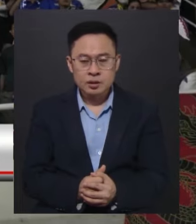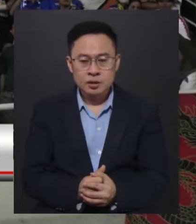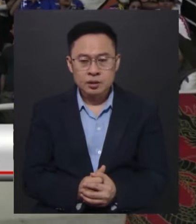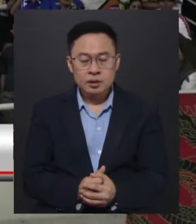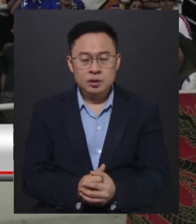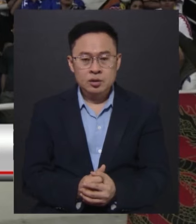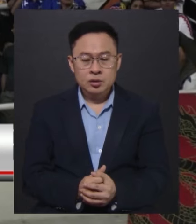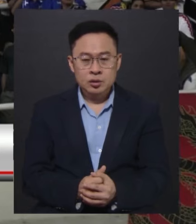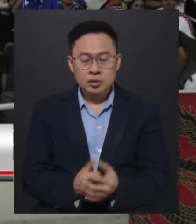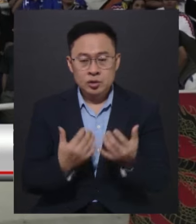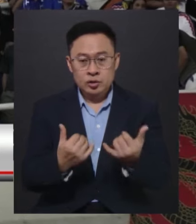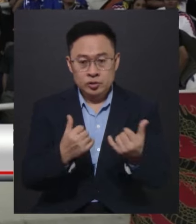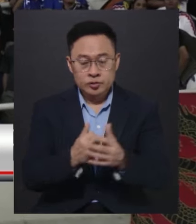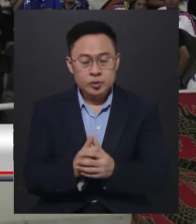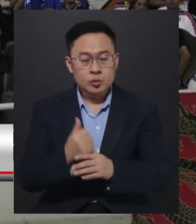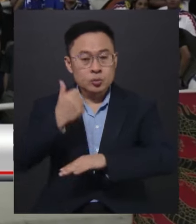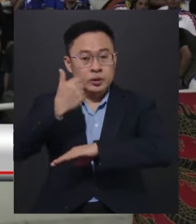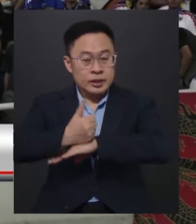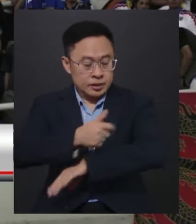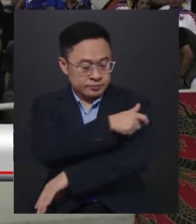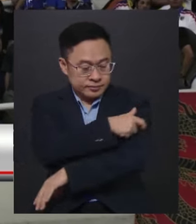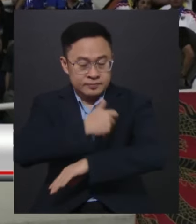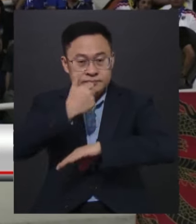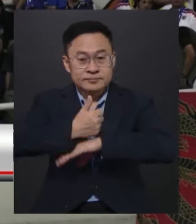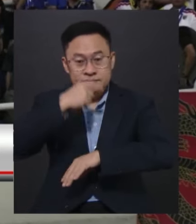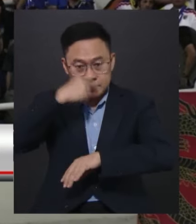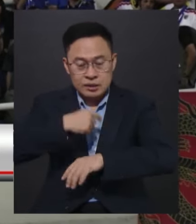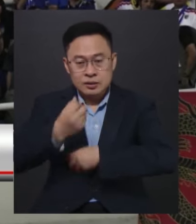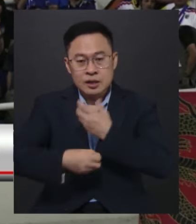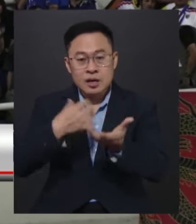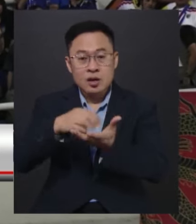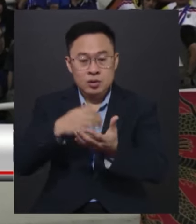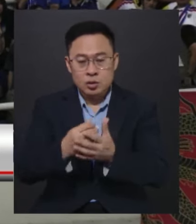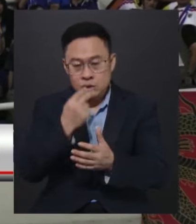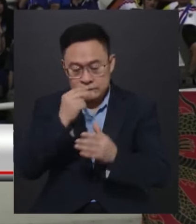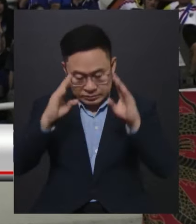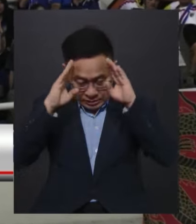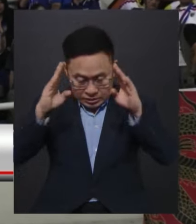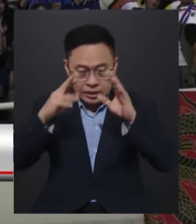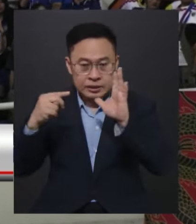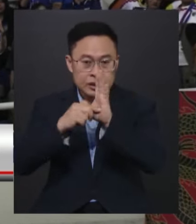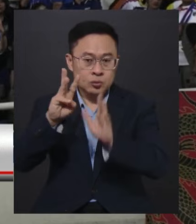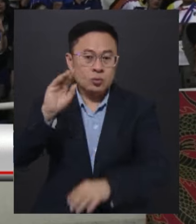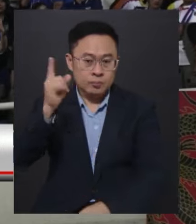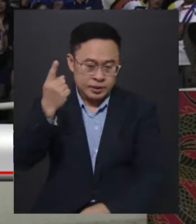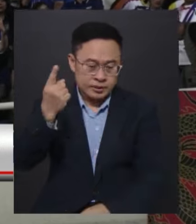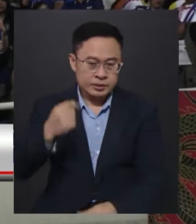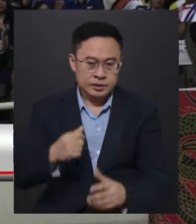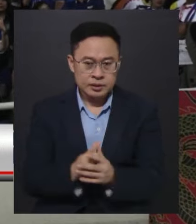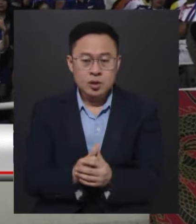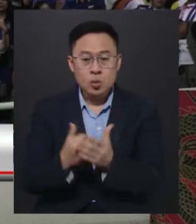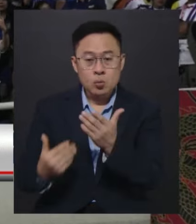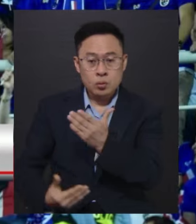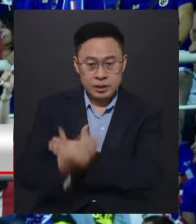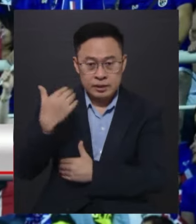กัปตันทีมชาติไทยก็กล่าวว่าจะพยายามโฟกัสที่ฟุตบอลและเกมต่อไปแน่นอนว่าเรายังมี